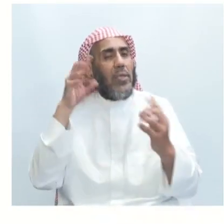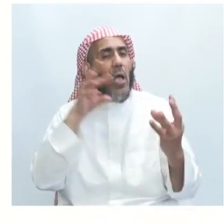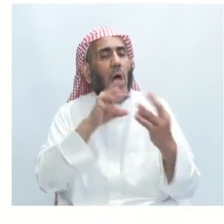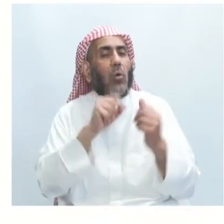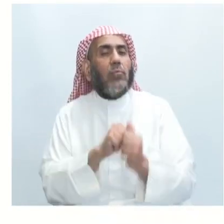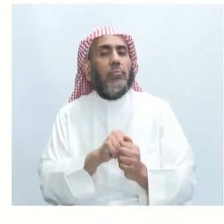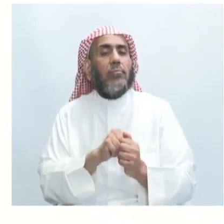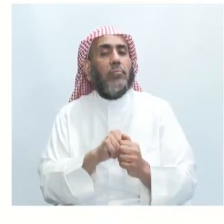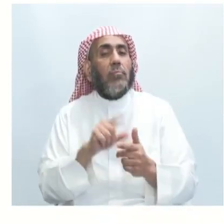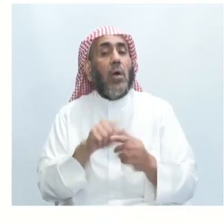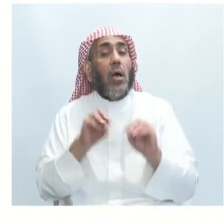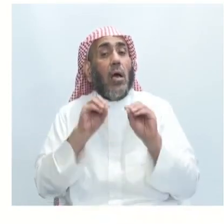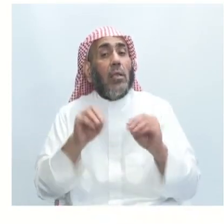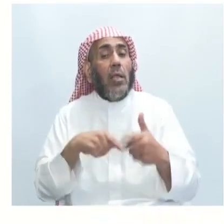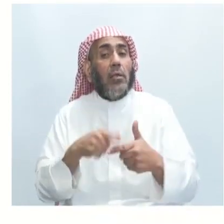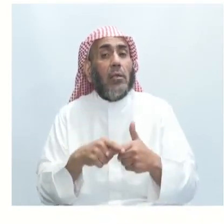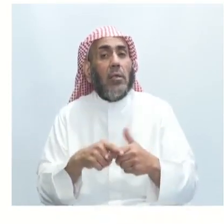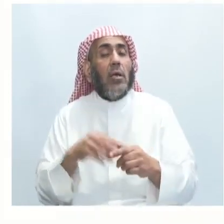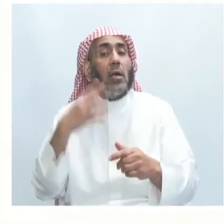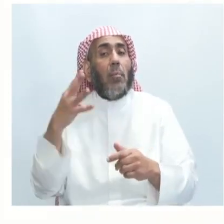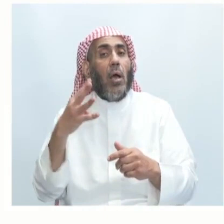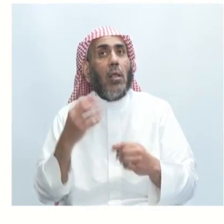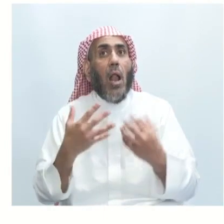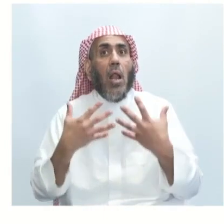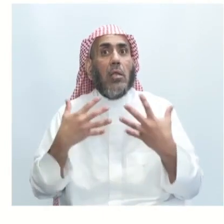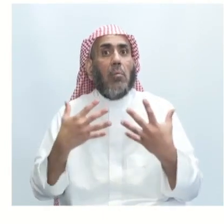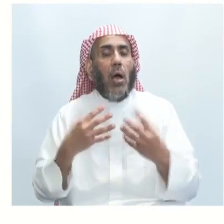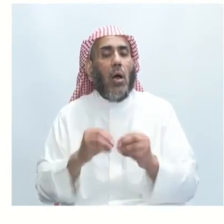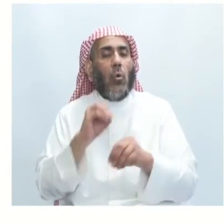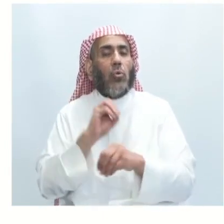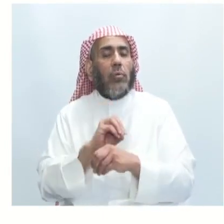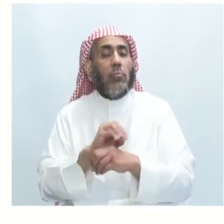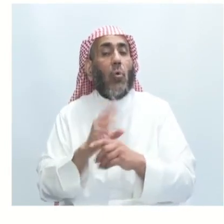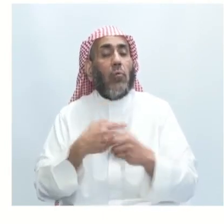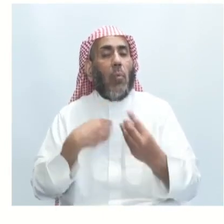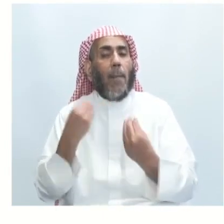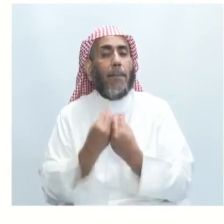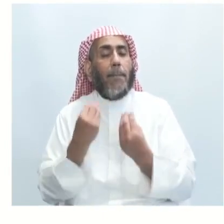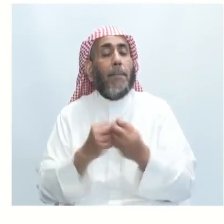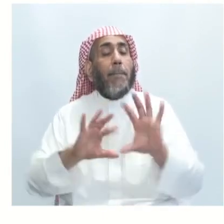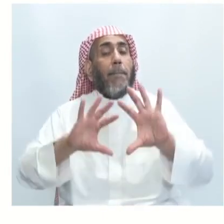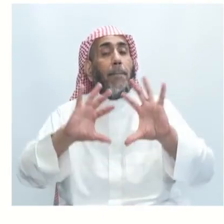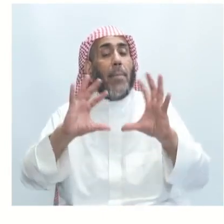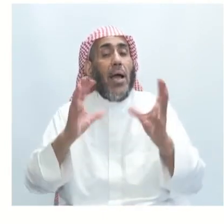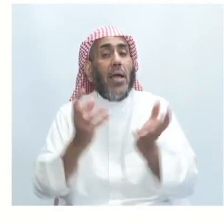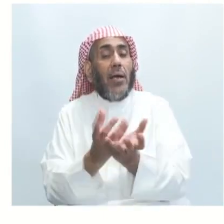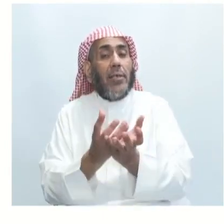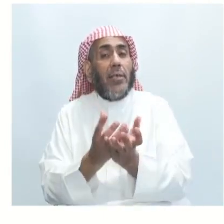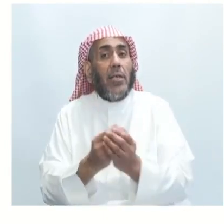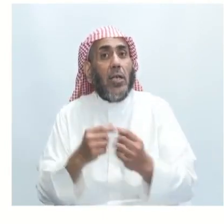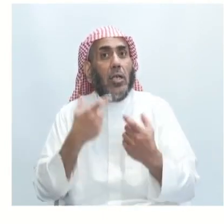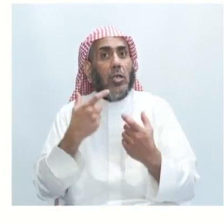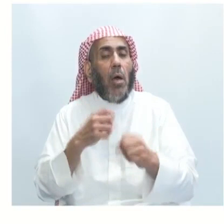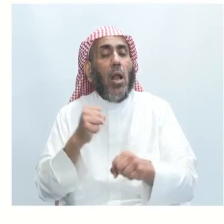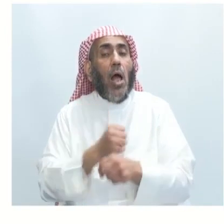والتعرف اخذنا ايضا رابعا الانتباه وتعرفنا او عرفت انا وانتم ما هي او ما ما هو الانتباه